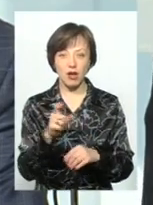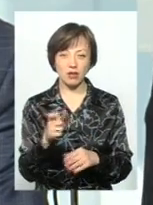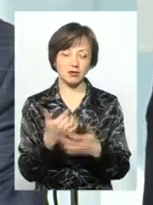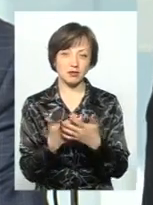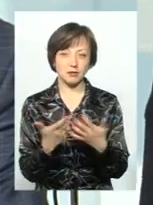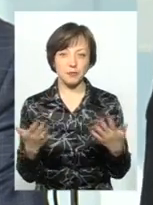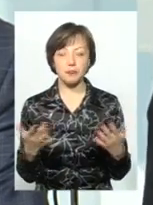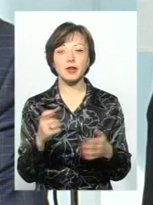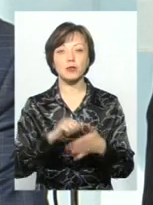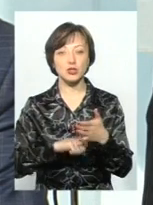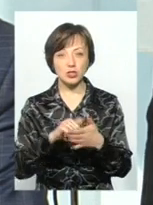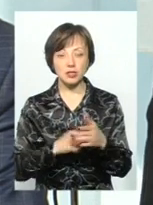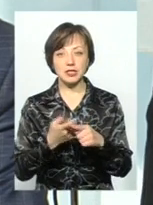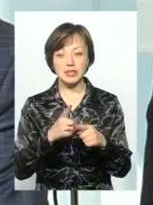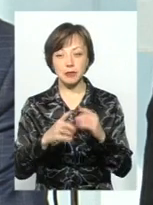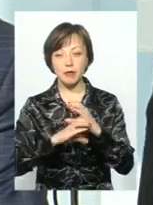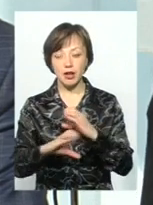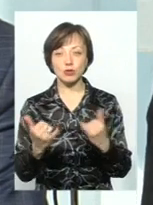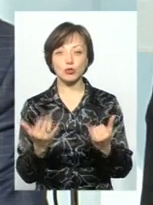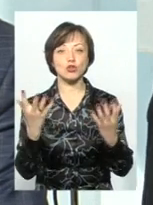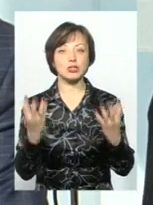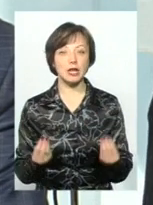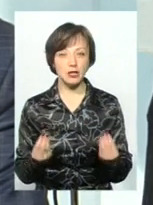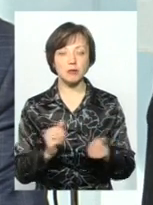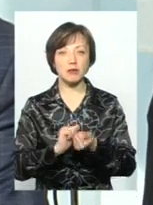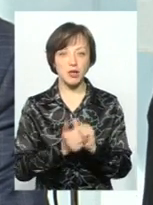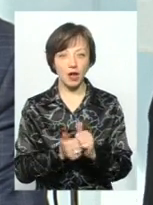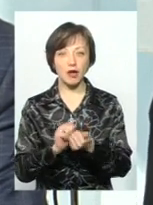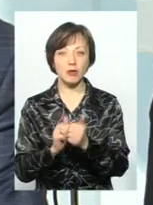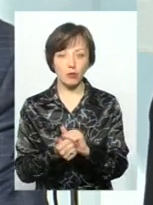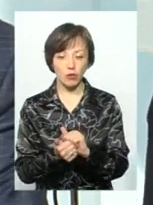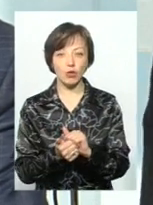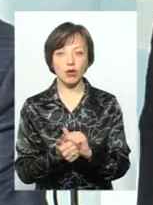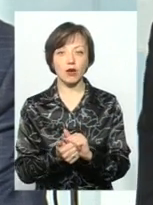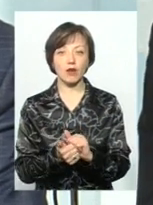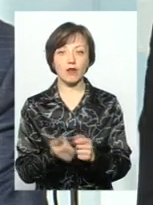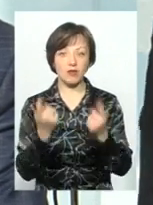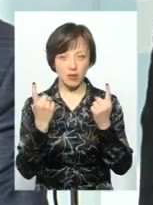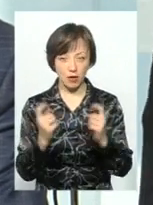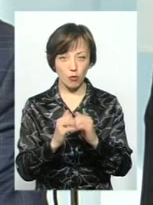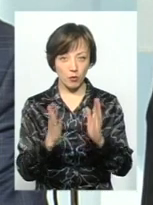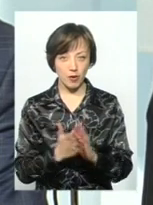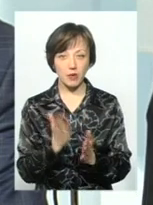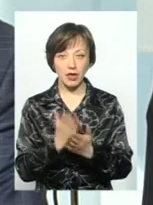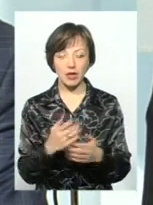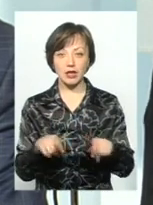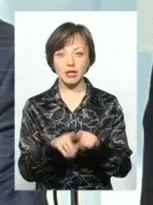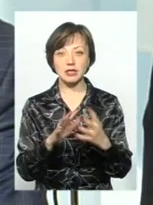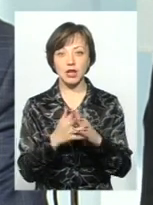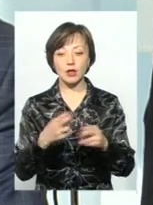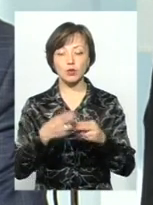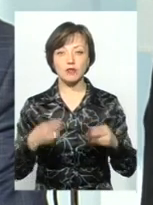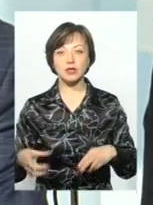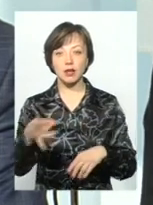покриття, що спричинило, що ці мережі ми на сьогоднішній день міняємо і великими цифрами. Є такі села, допустимо, Донецький